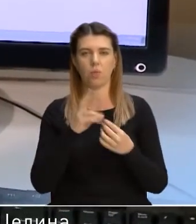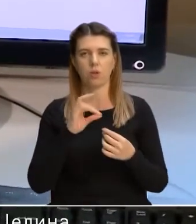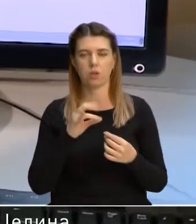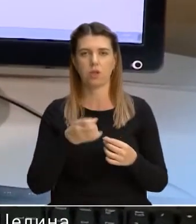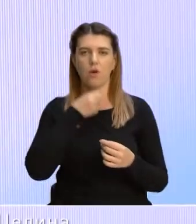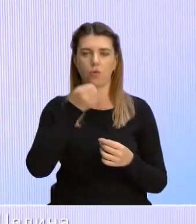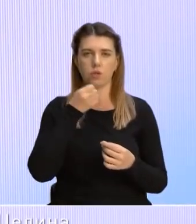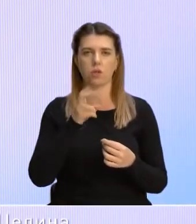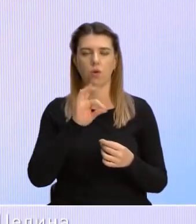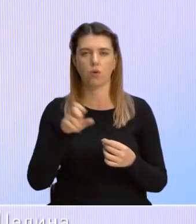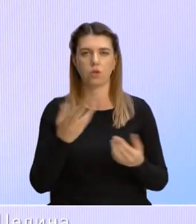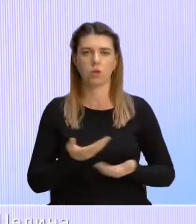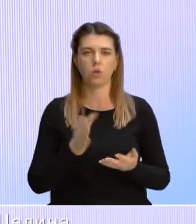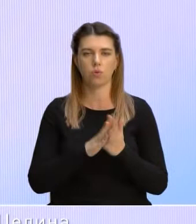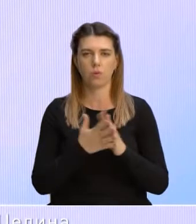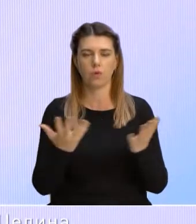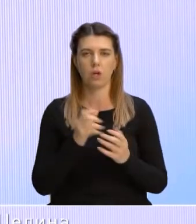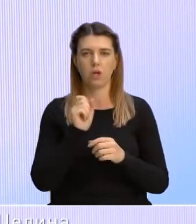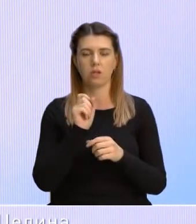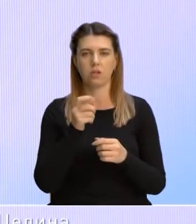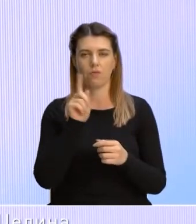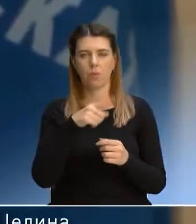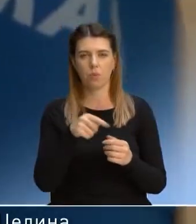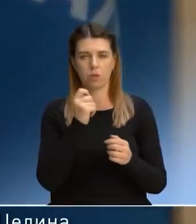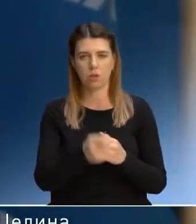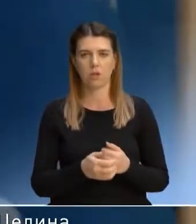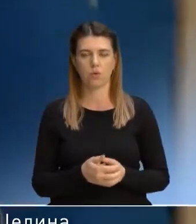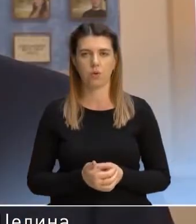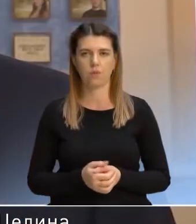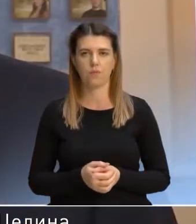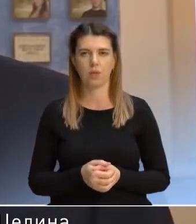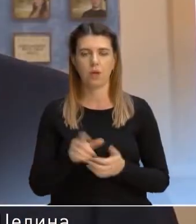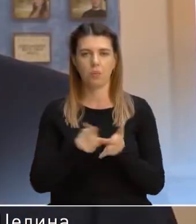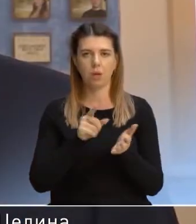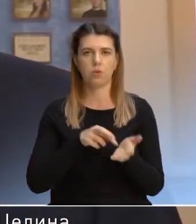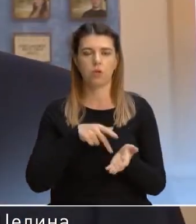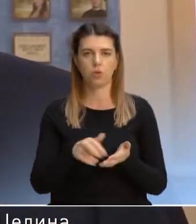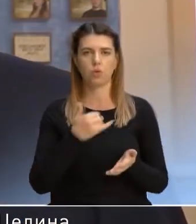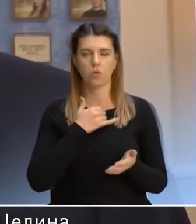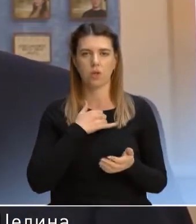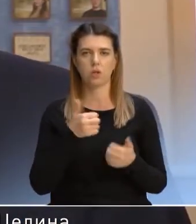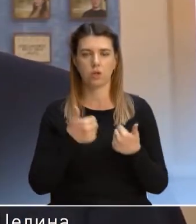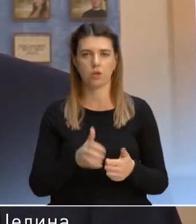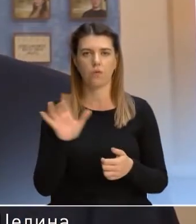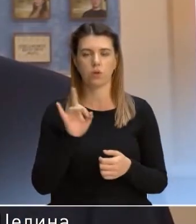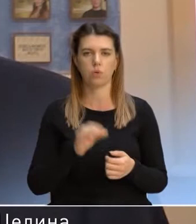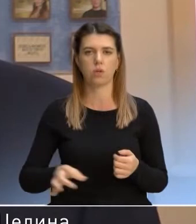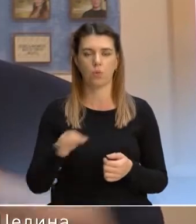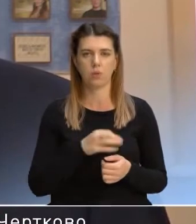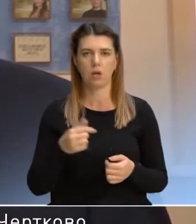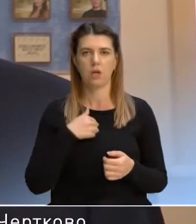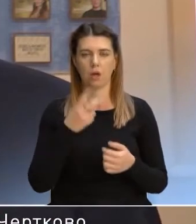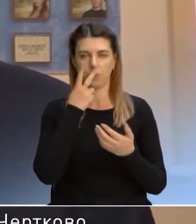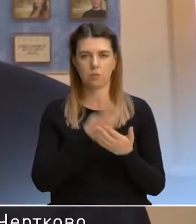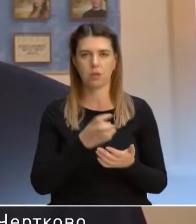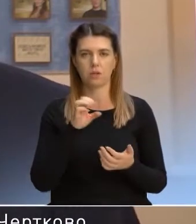возраст доходы жилищные условия задают и другие вопросы перепись идет у нас успешно в ростовской области вот я